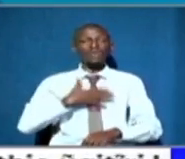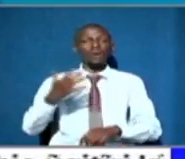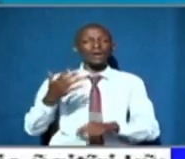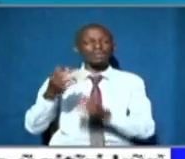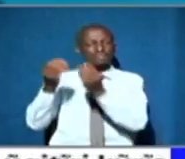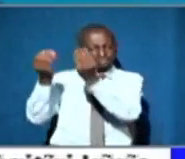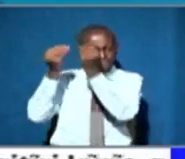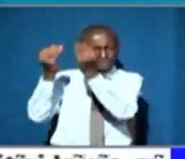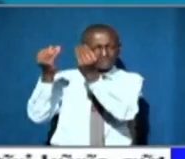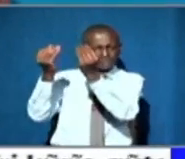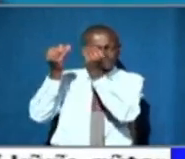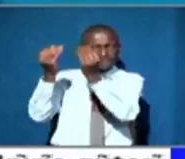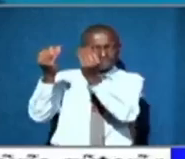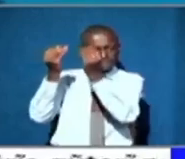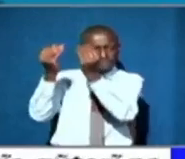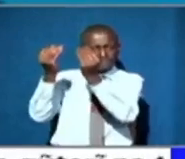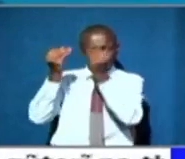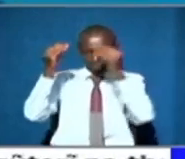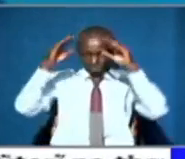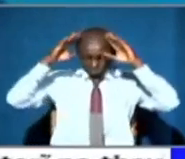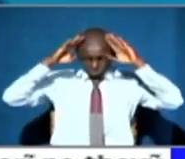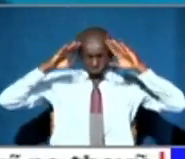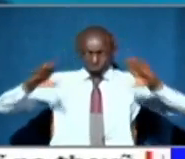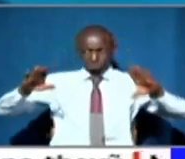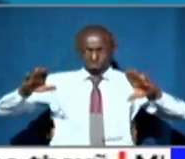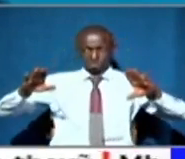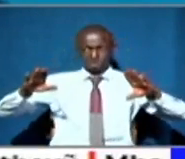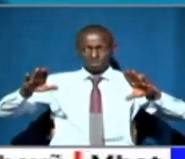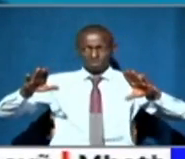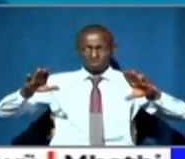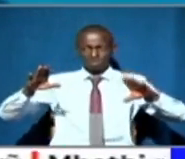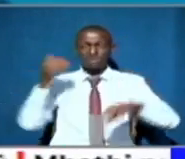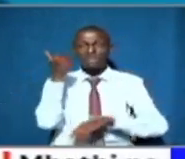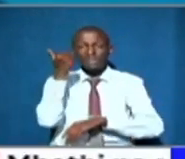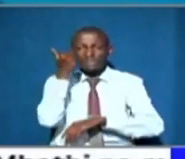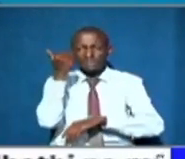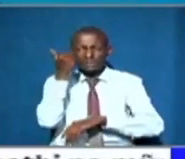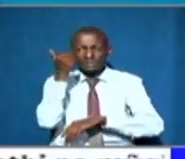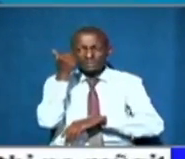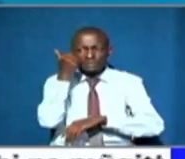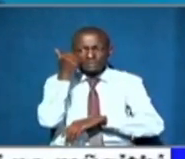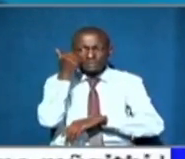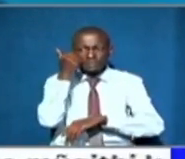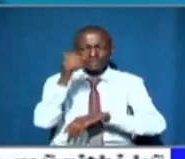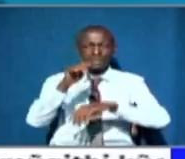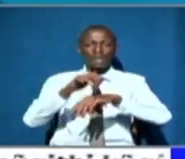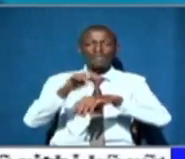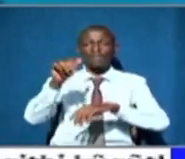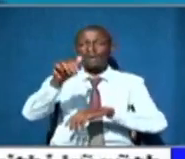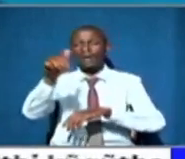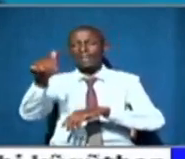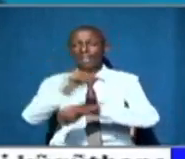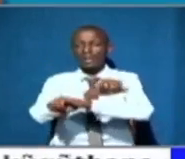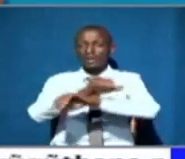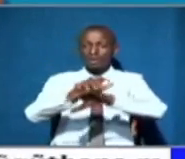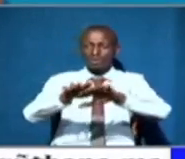onati dhirikari kanake, mafudidho mawedhiramu. Murimo orio nyititha nagio. Eno nekiri dukirikia hapendeni yao